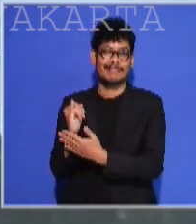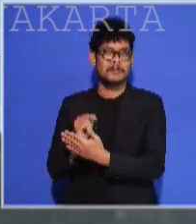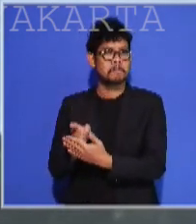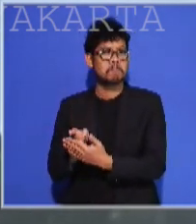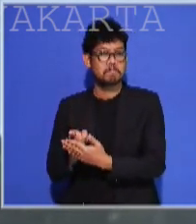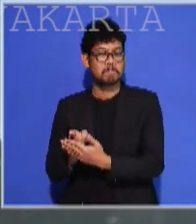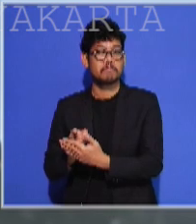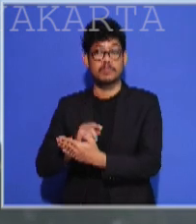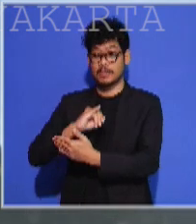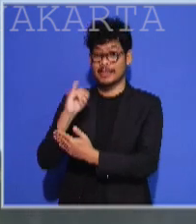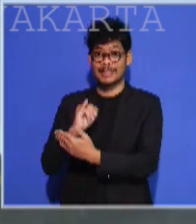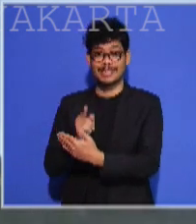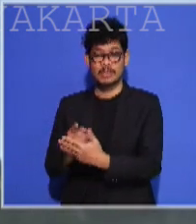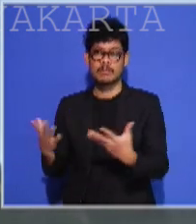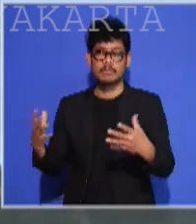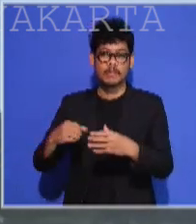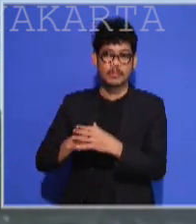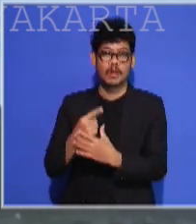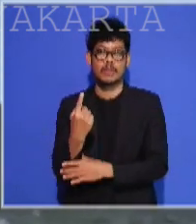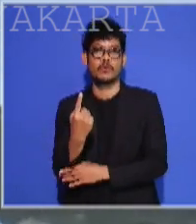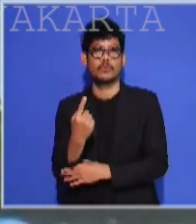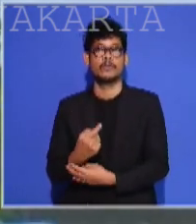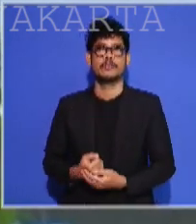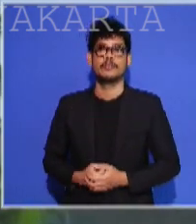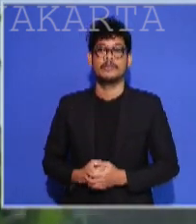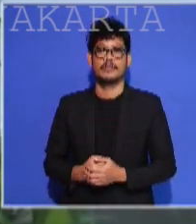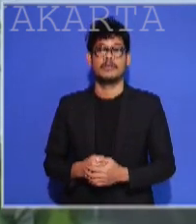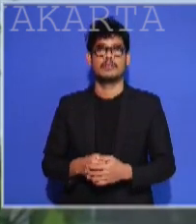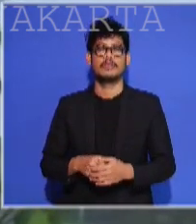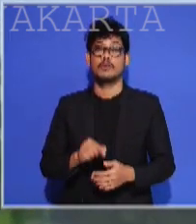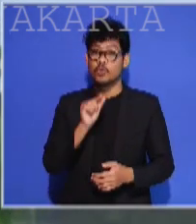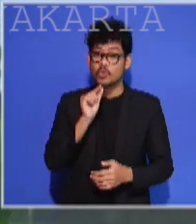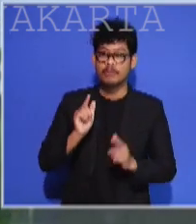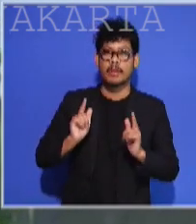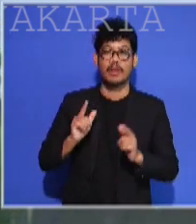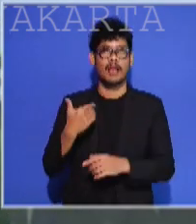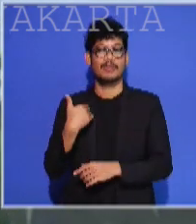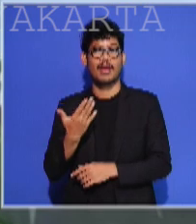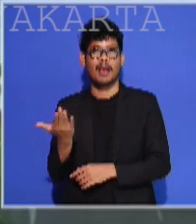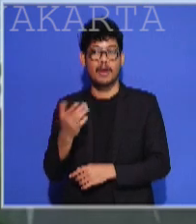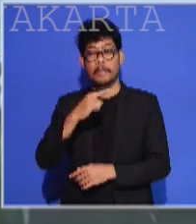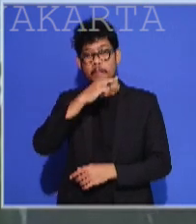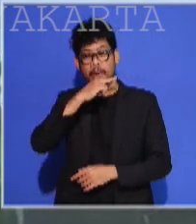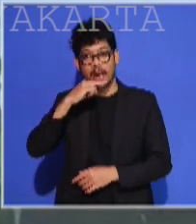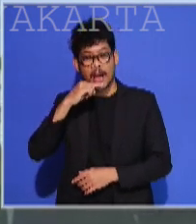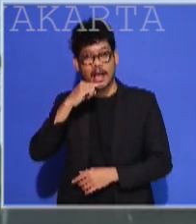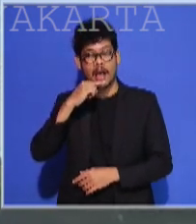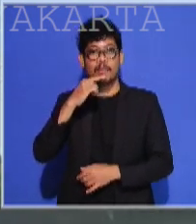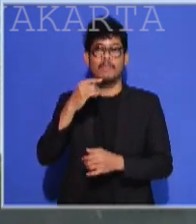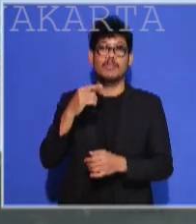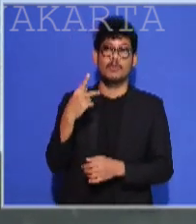mempers sama refresing juganya itu warna primer ada warna merah terus